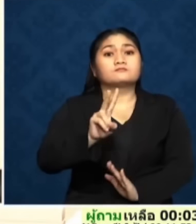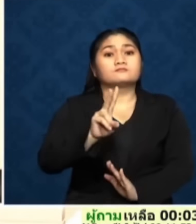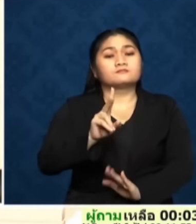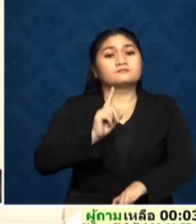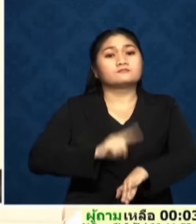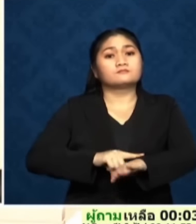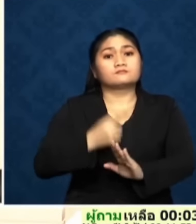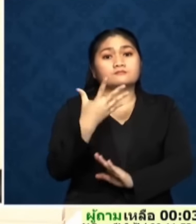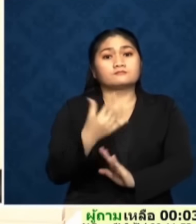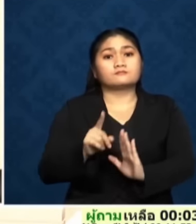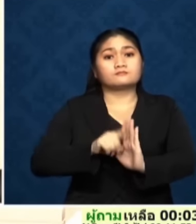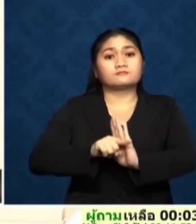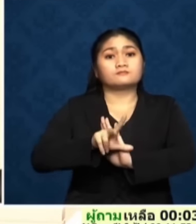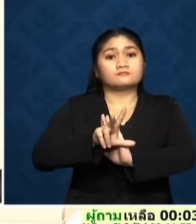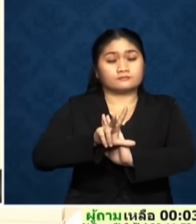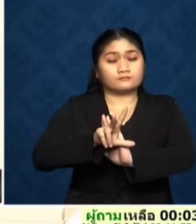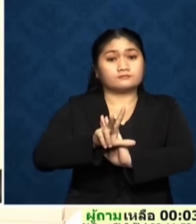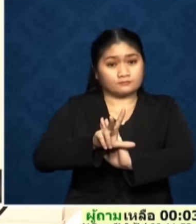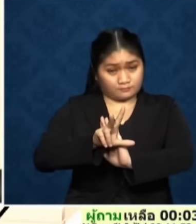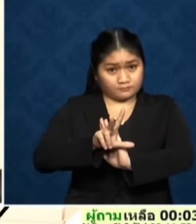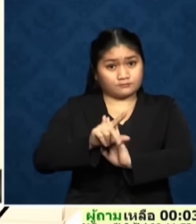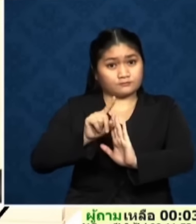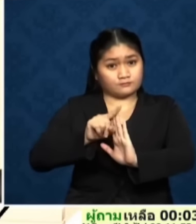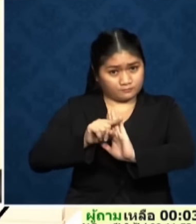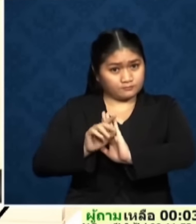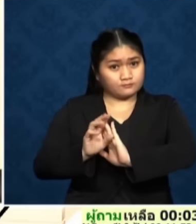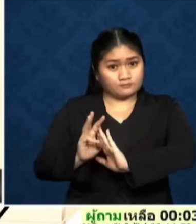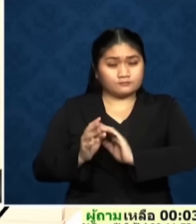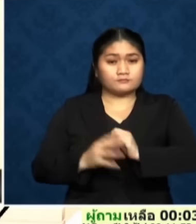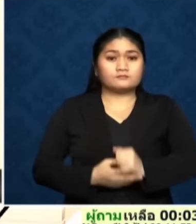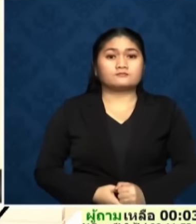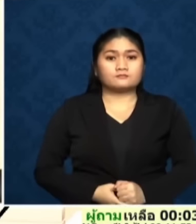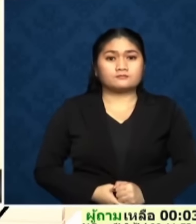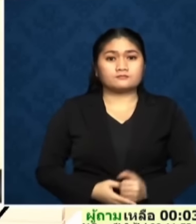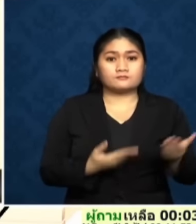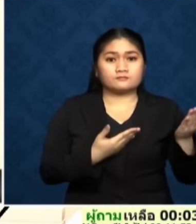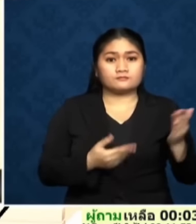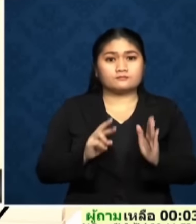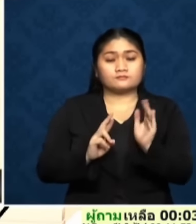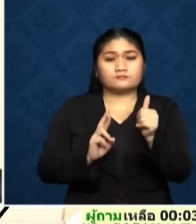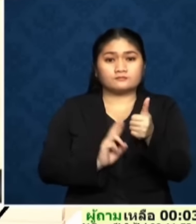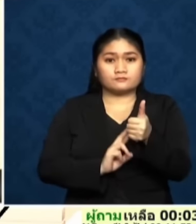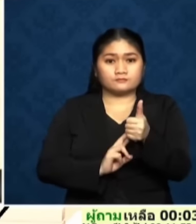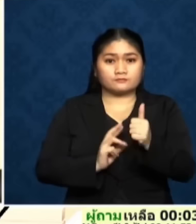ที6วินาทีนะครับเชิญท่านรองนายกรัฐมนตรีครับ